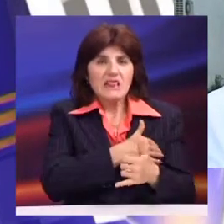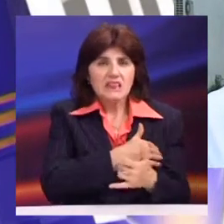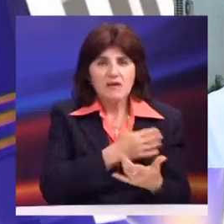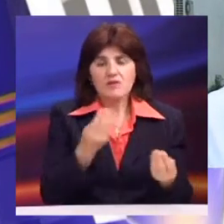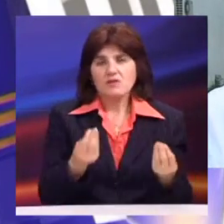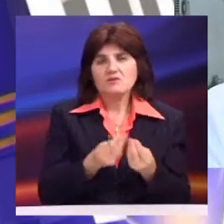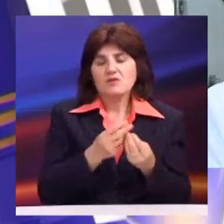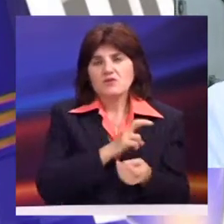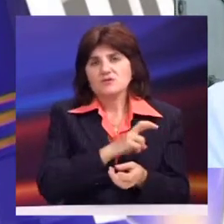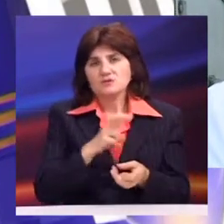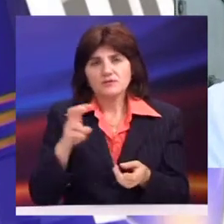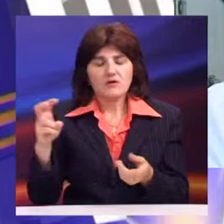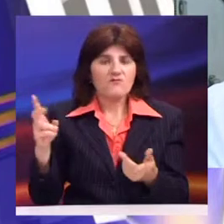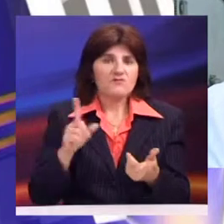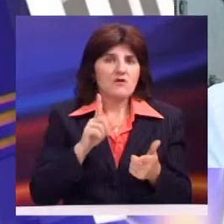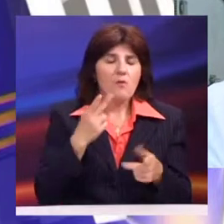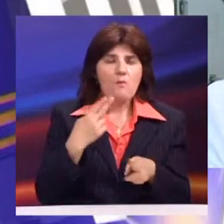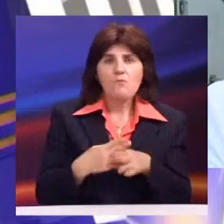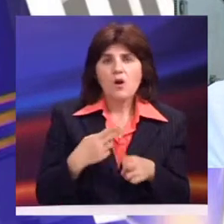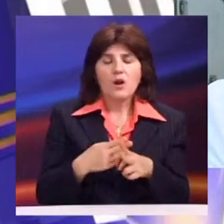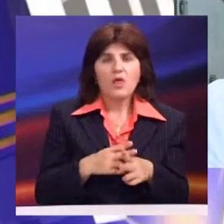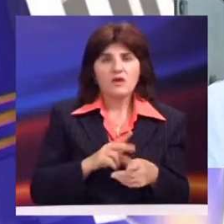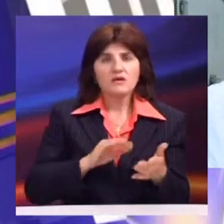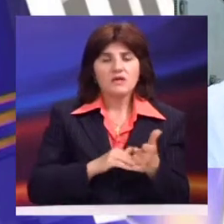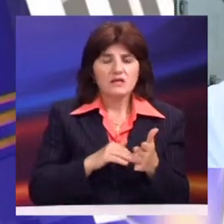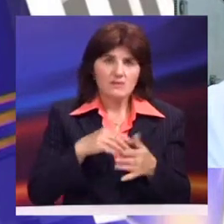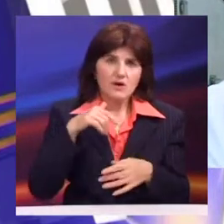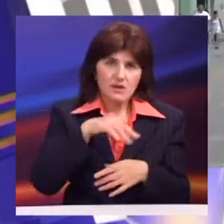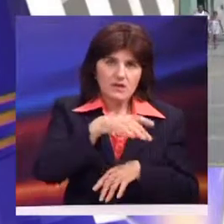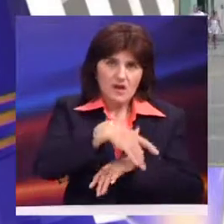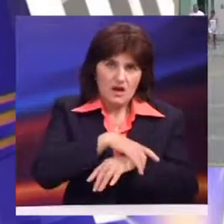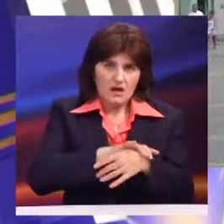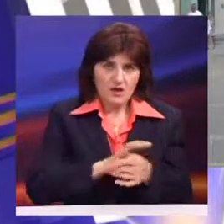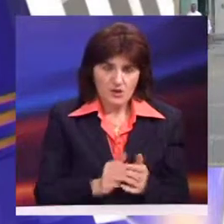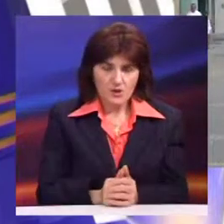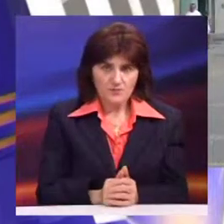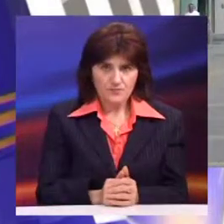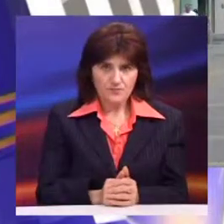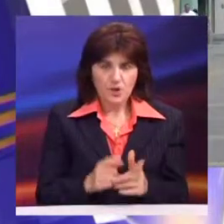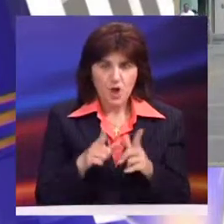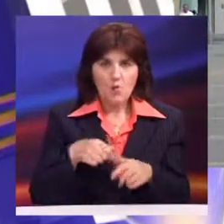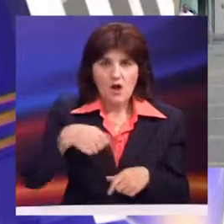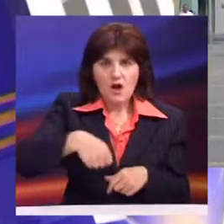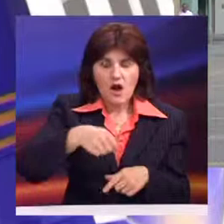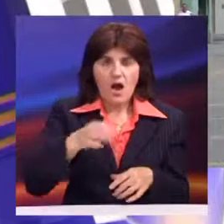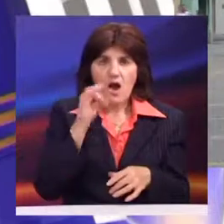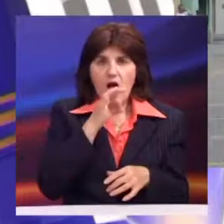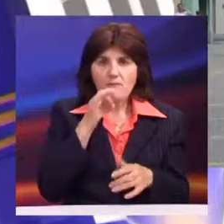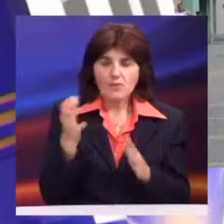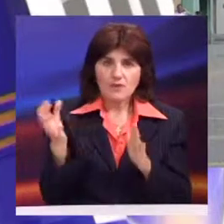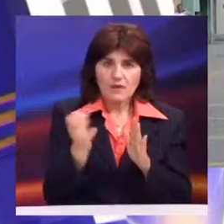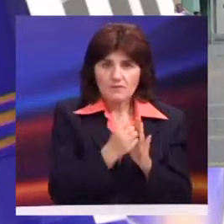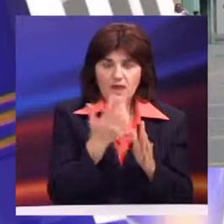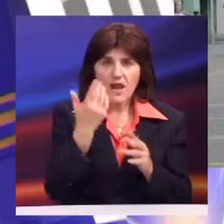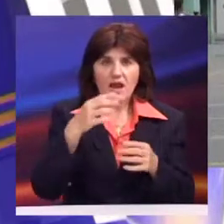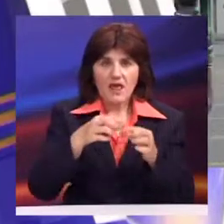traju duže, ako se desi neki jači bolovi, neki drugi problem, treba se obratiti lekaru. U putnu apoteku trebalo bi spakovati